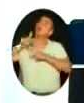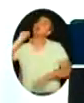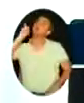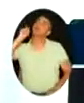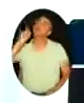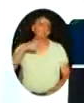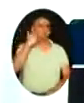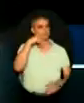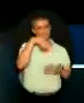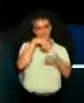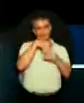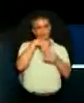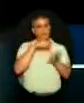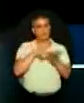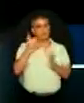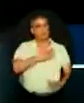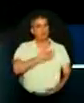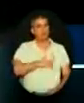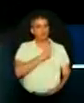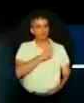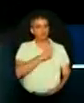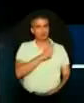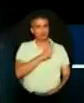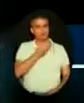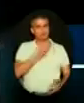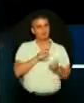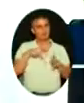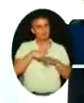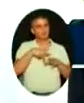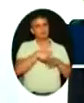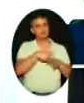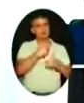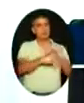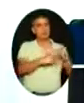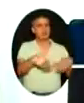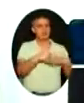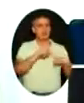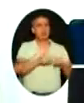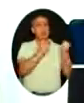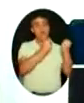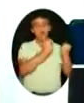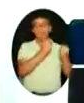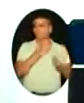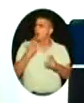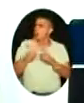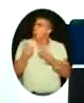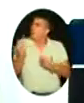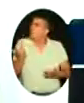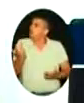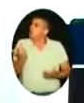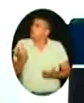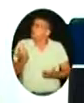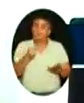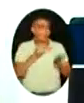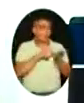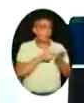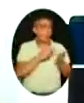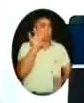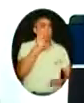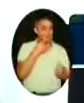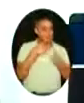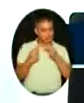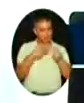וזה היה מתוך רצון לשבש את המהלכים המדיניים ולהרוס אותם. ואז, למה להרוס? מכיוון שאז היה